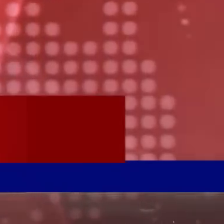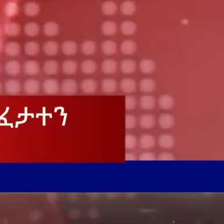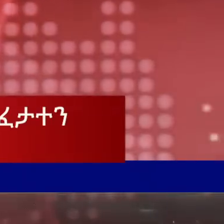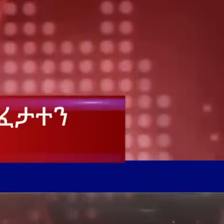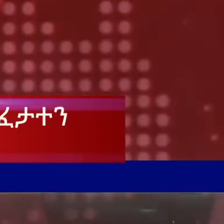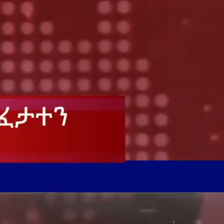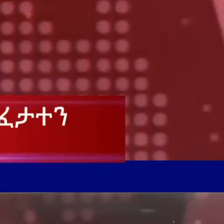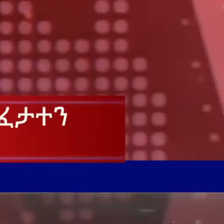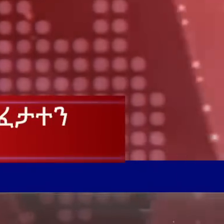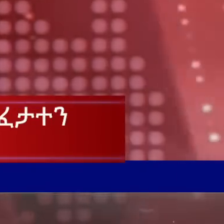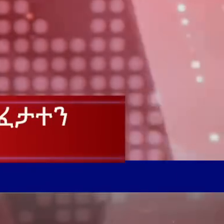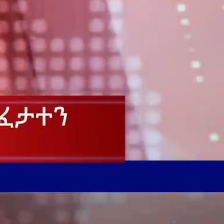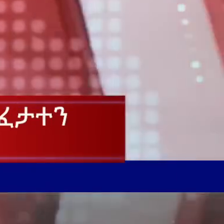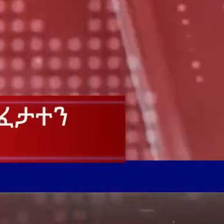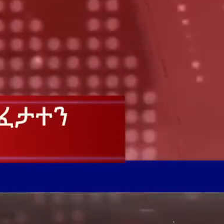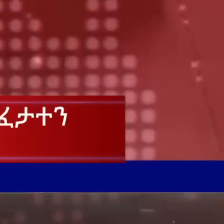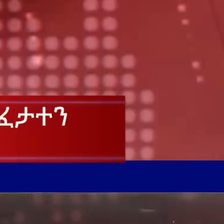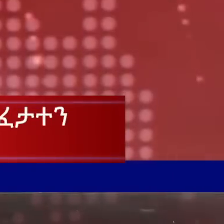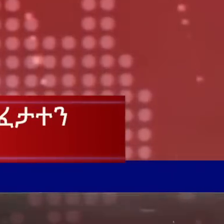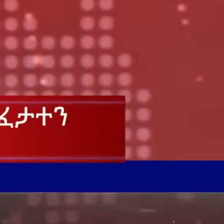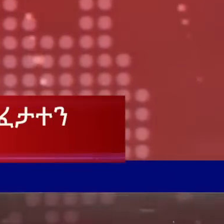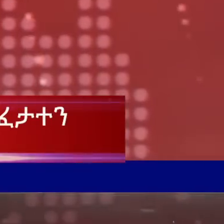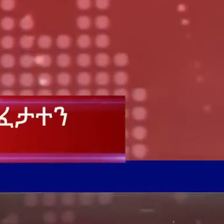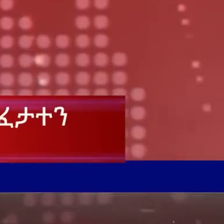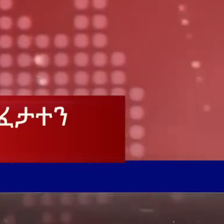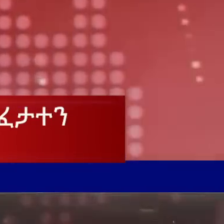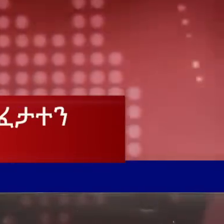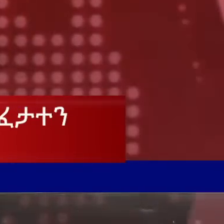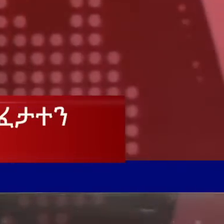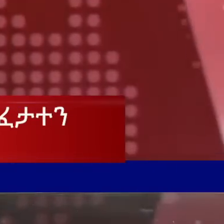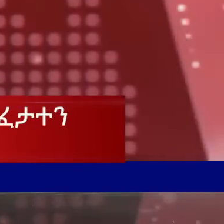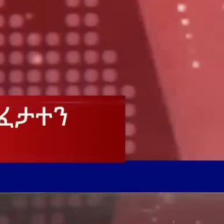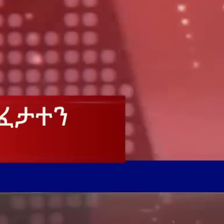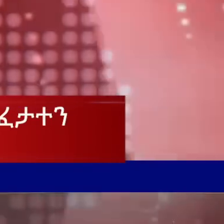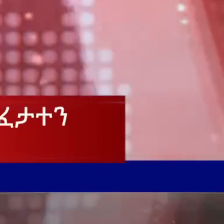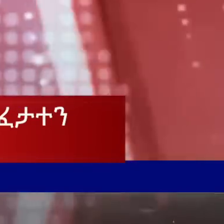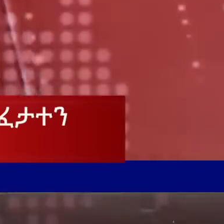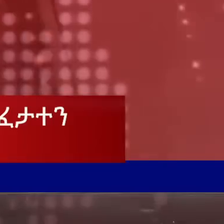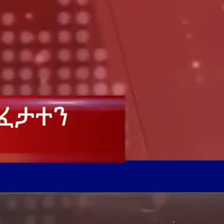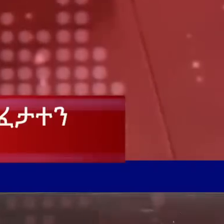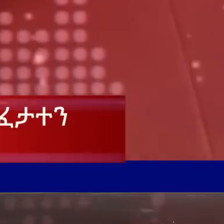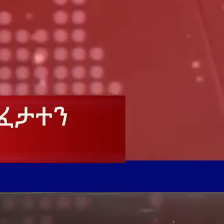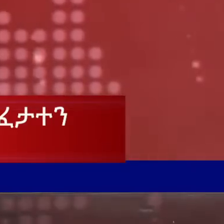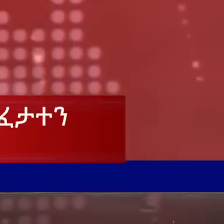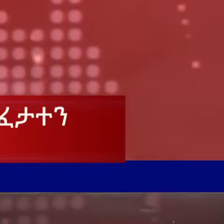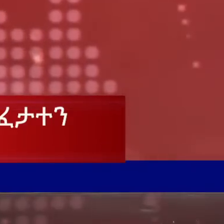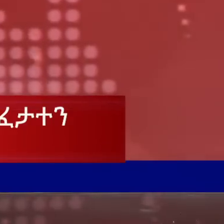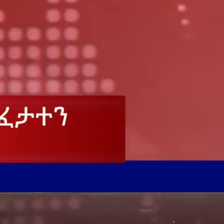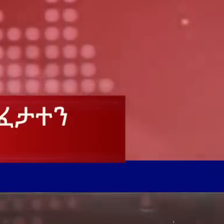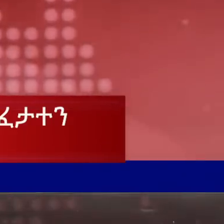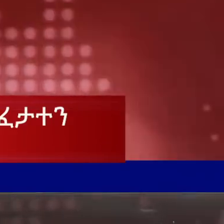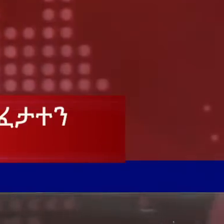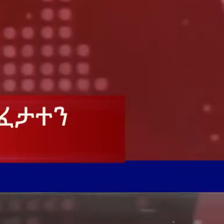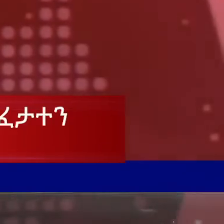መንግስት ሀገራዊ ለውጡ እንዳይቀለበስ እንዲሁም የዲሞክራሲ ምህዳሩን ለማስፋት ካለው ጽኑ ፍላጎት አኳያ እያሳየ ያለውን